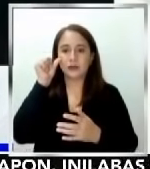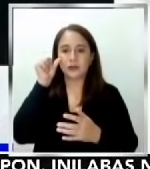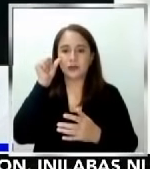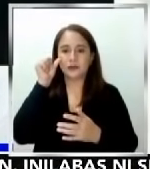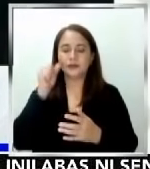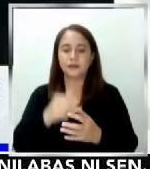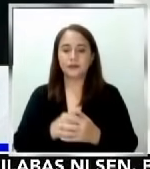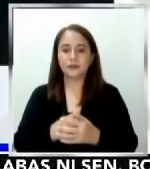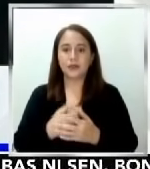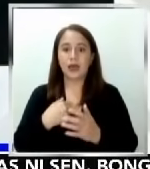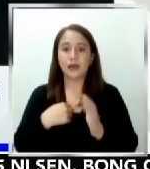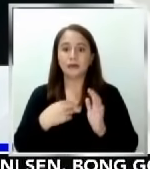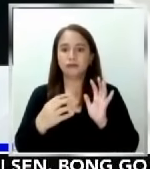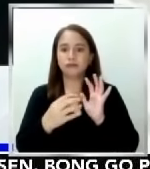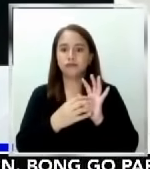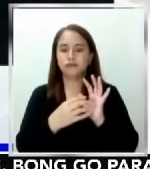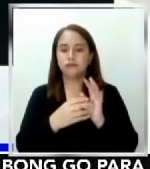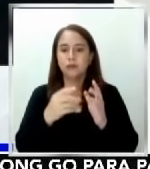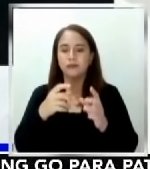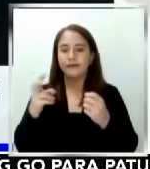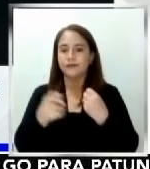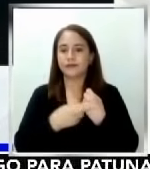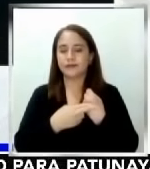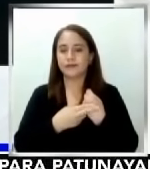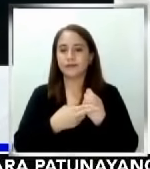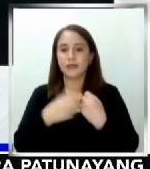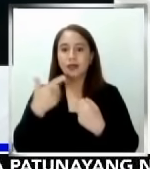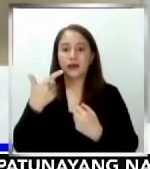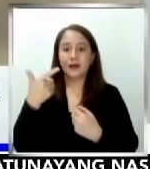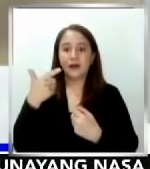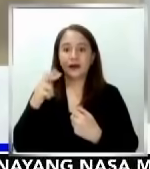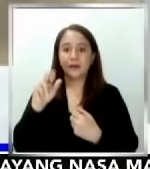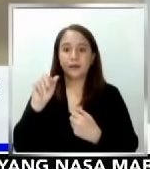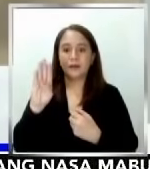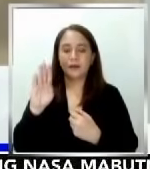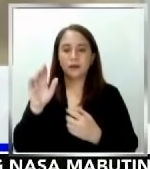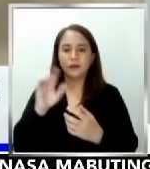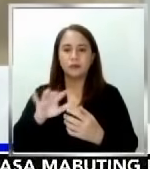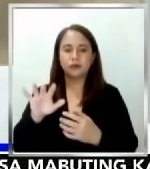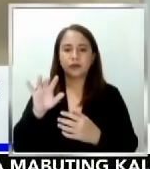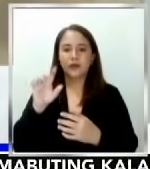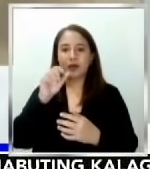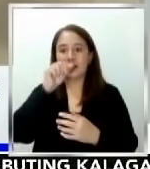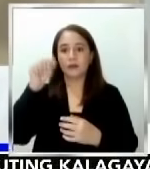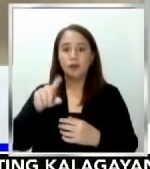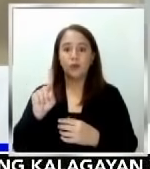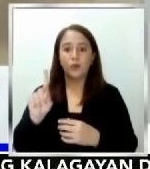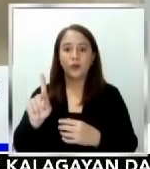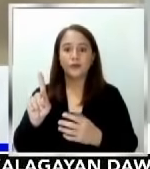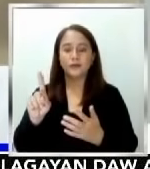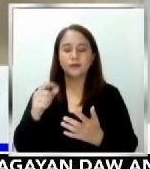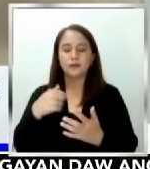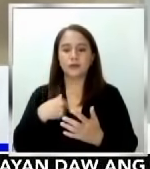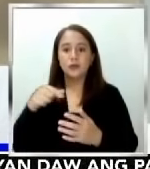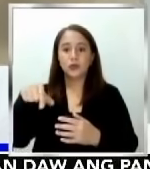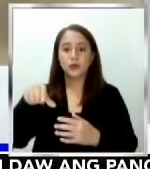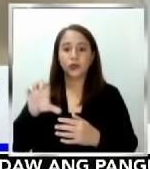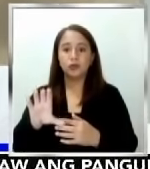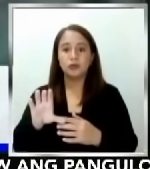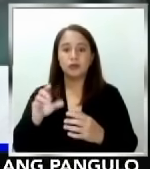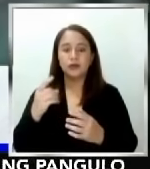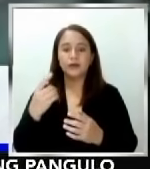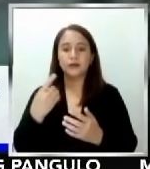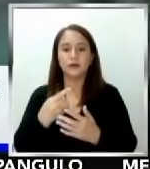ng masasakyan sa pamamagitan ng Grab alas 11 ng gabi noong April 1 sa Commonwealth Quezon City para umuwi sana sa kanyang bahay sa